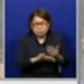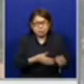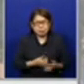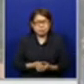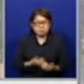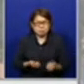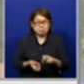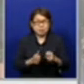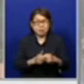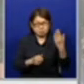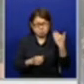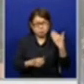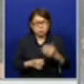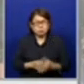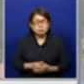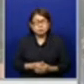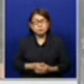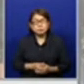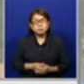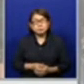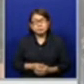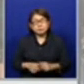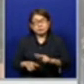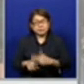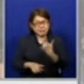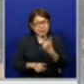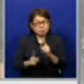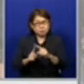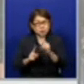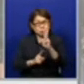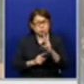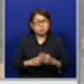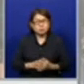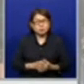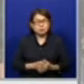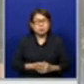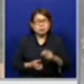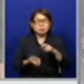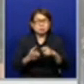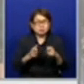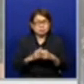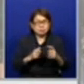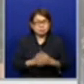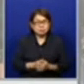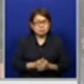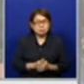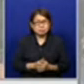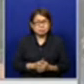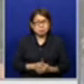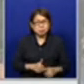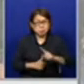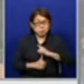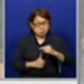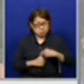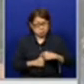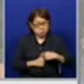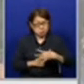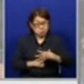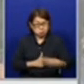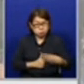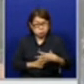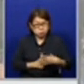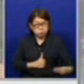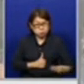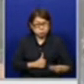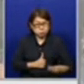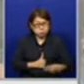ดขึ้นเมื่อวันที่6มีนานะครับก็เกิดเหตุการณ์ซุปเปอร์สเปรดเดอร์ซึ่งเป็นเรื่องใหญ่ม